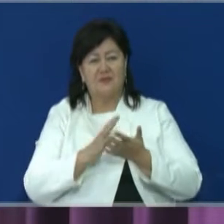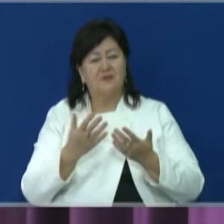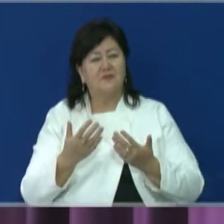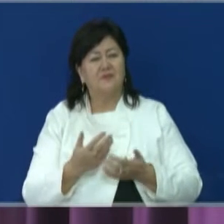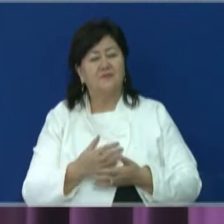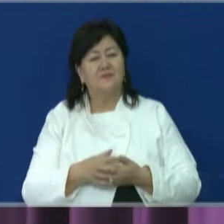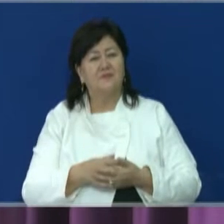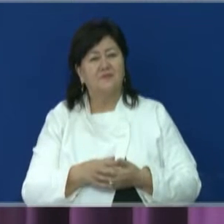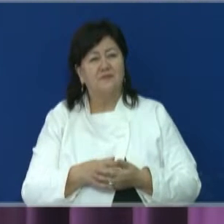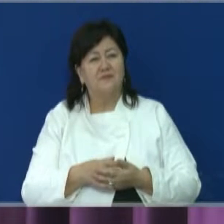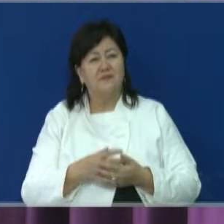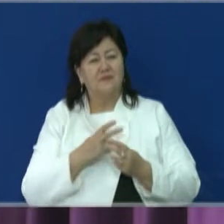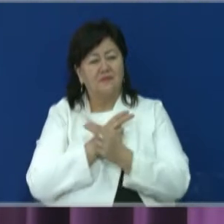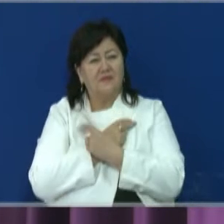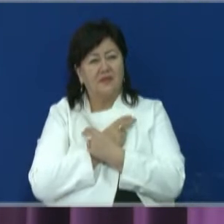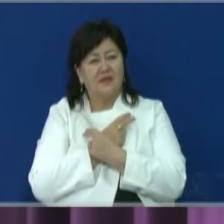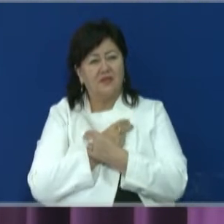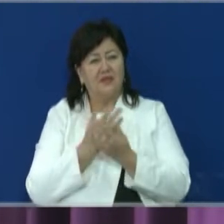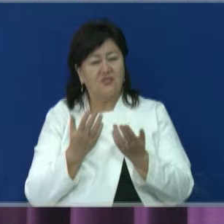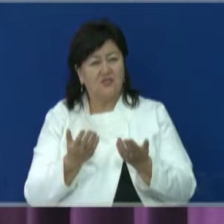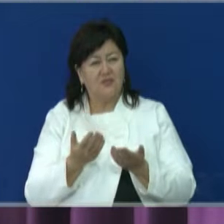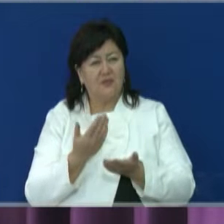Негізі саяжайға ол